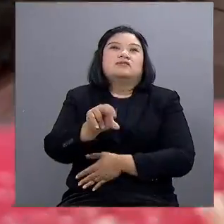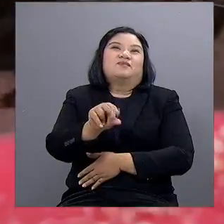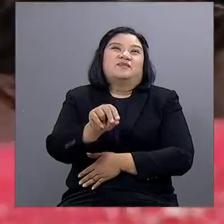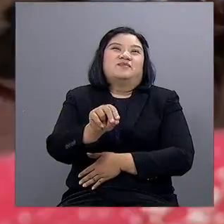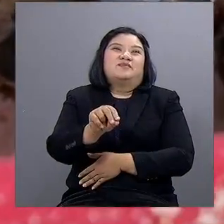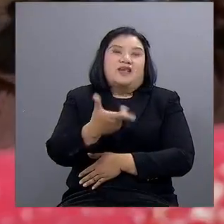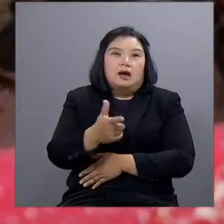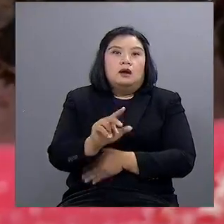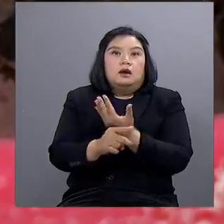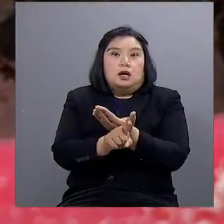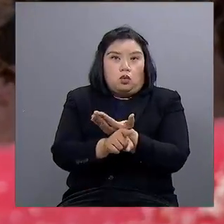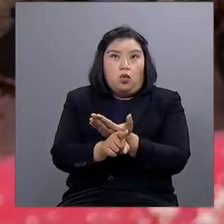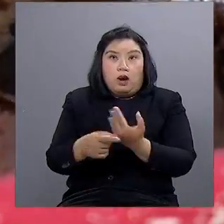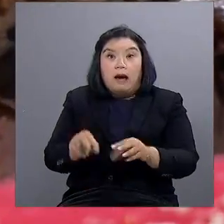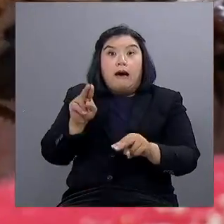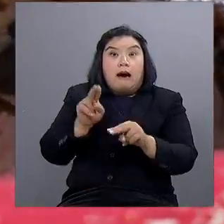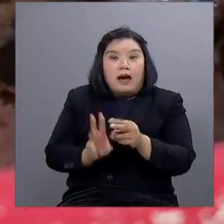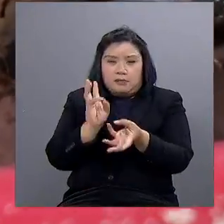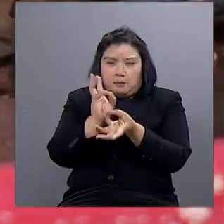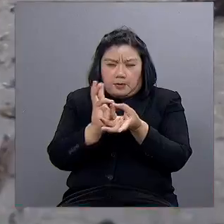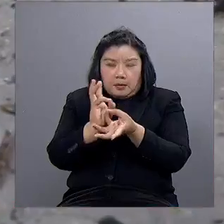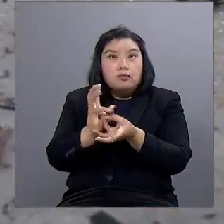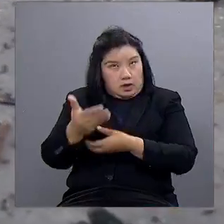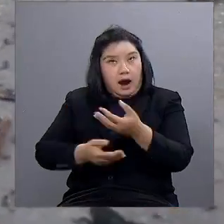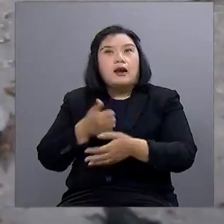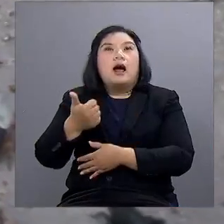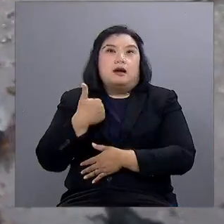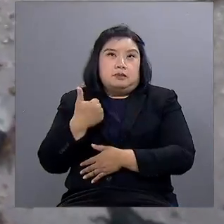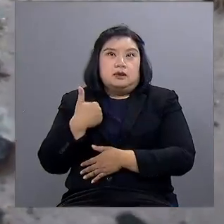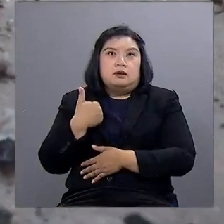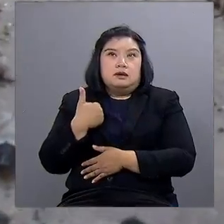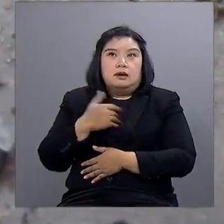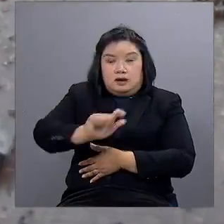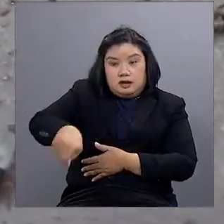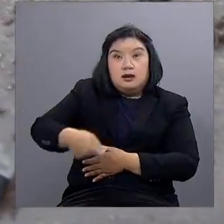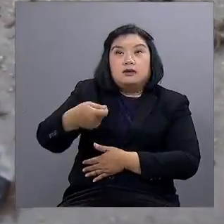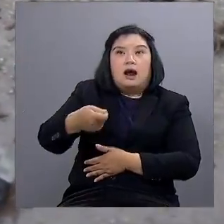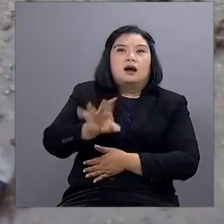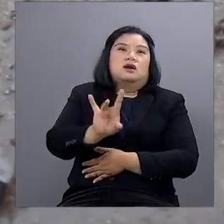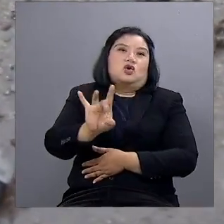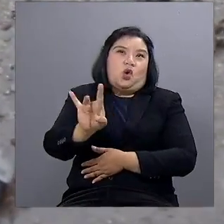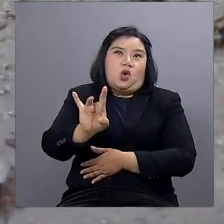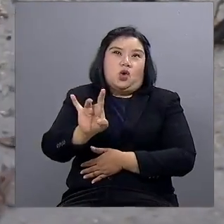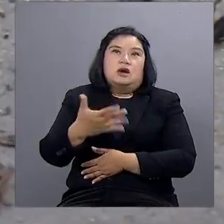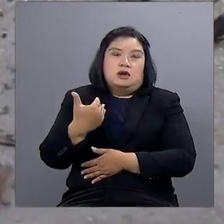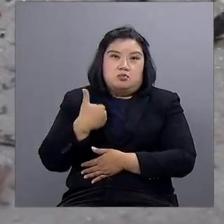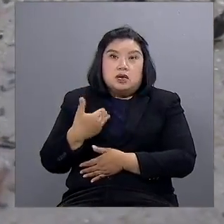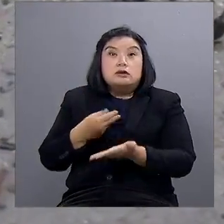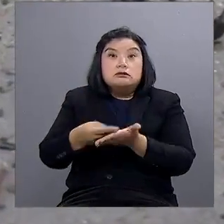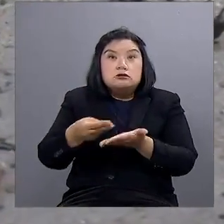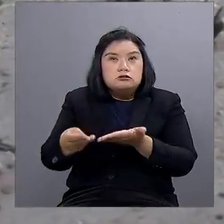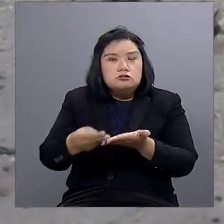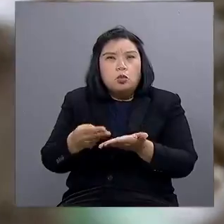ำไปขายได้เช่นกันค่ะก็จะขายเป็นขันเนี่ยนี่ก็จะขายเป็นขันละขันละ100บาทซึ่งก็จะมีลูกค้าจากทั่วประเทศเลยนะคะมา